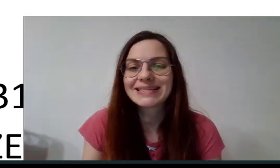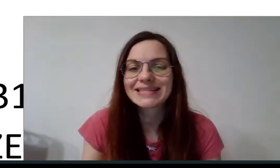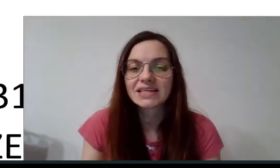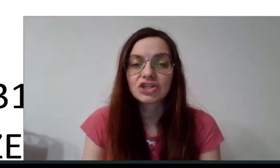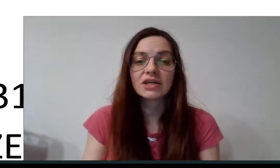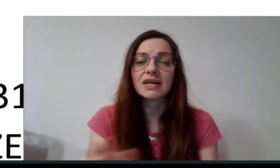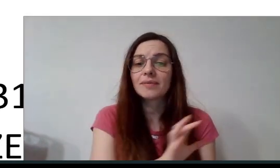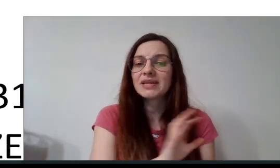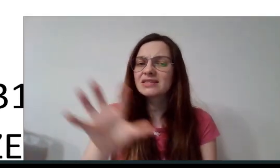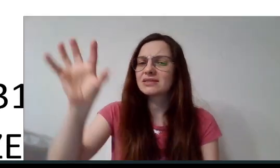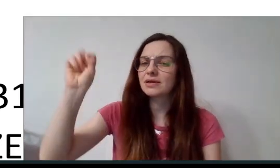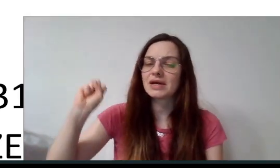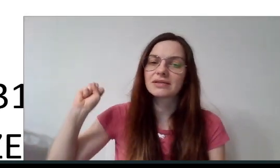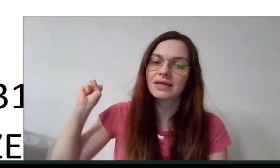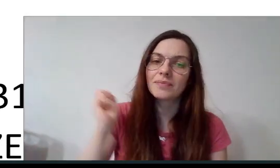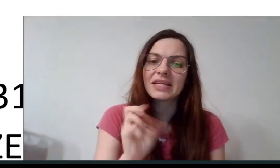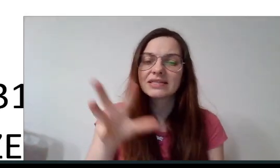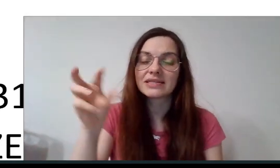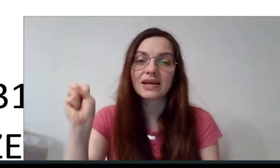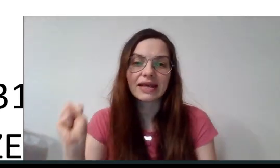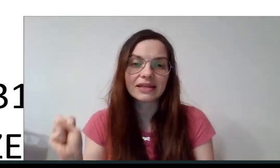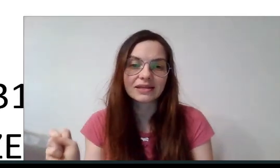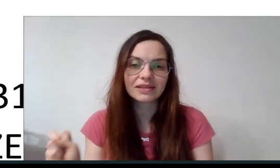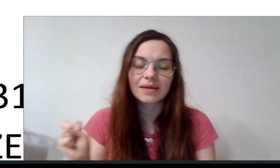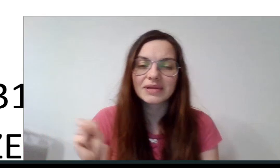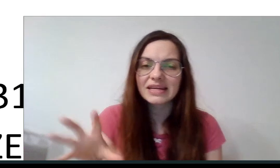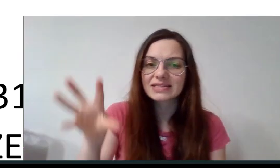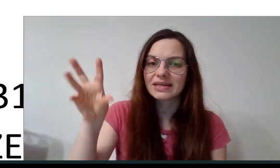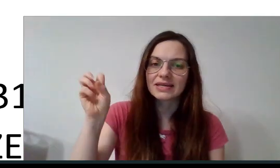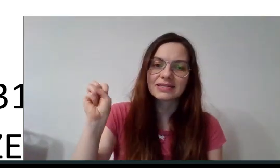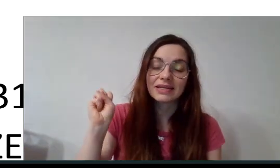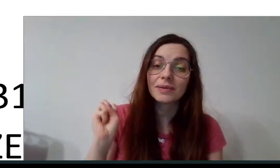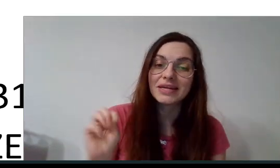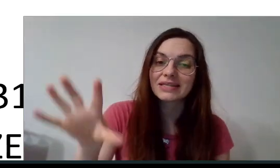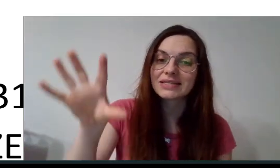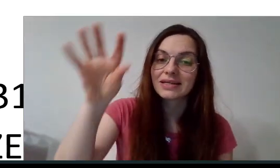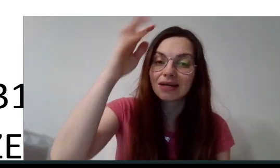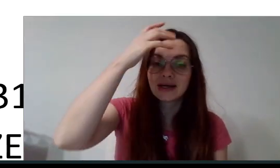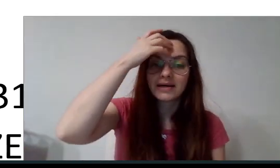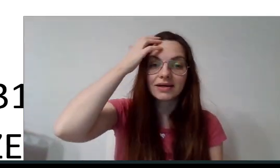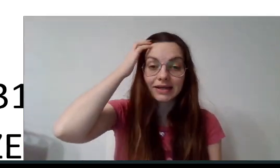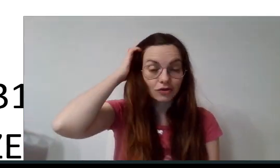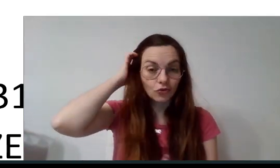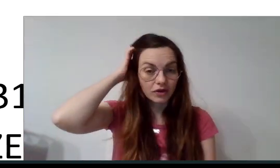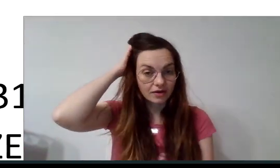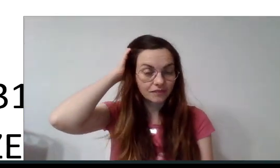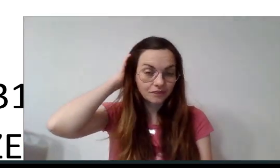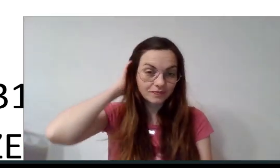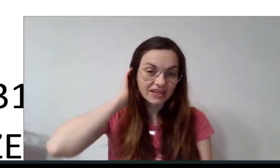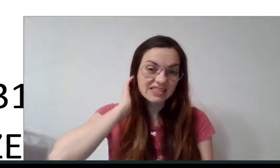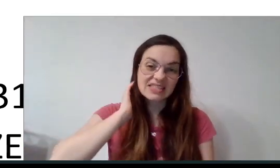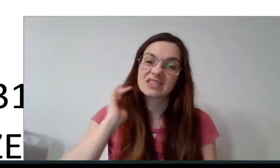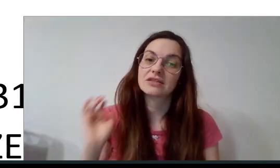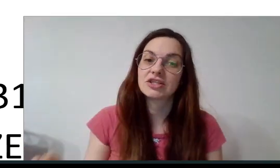Nichts, ništa, ich habe nichts gemacht, ich habe nichts erledigt, ich habe nichts gegessen, ich habe nichts getrunken.